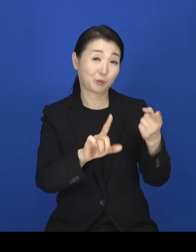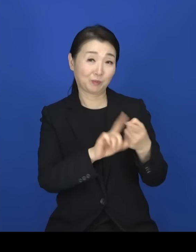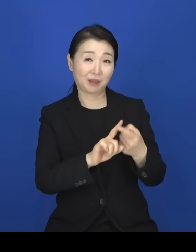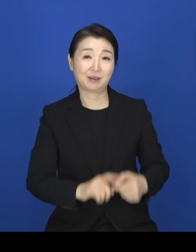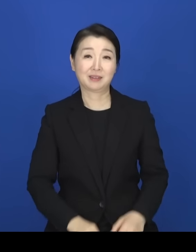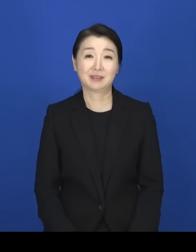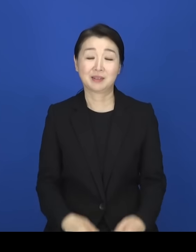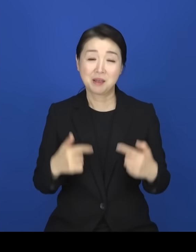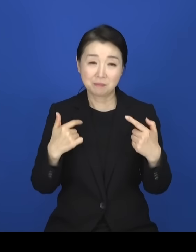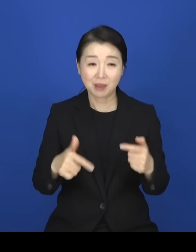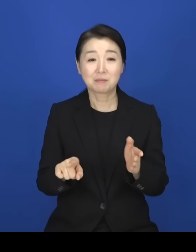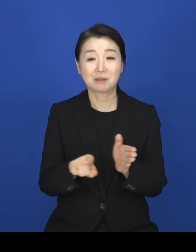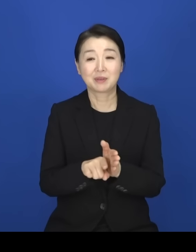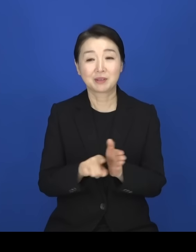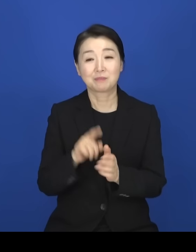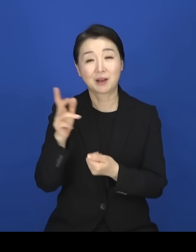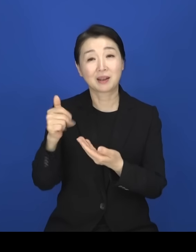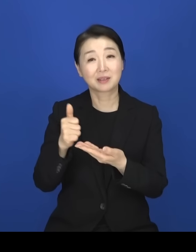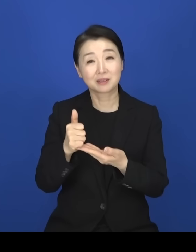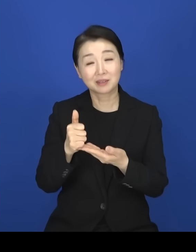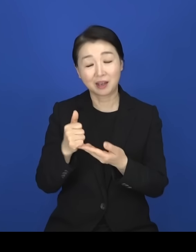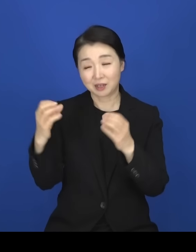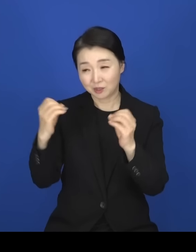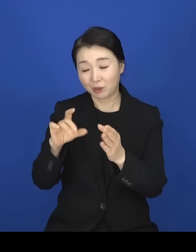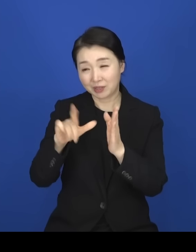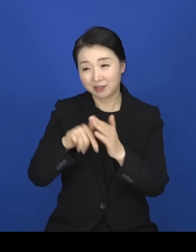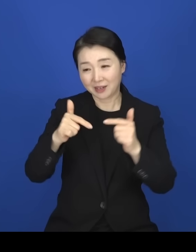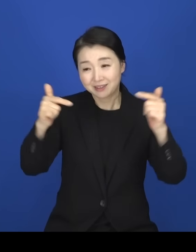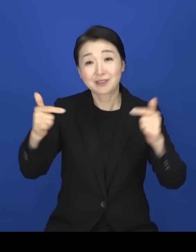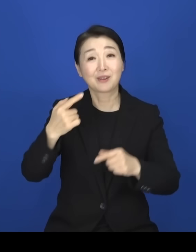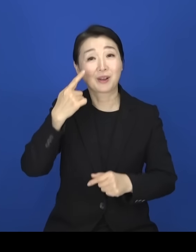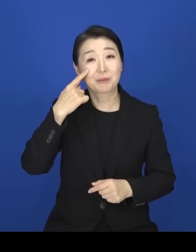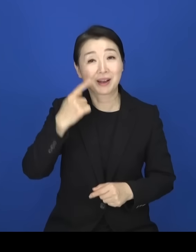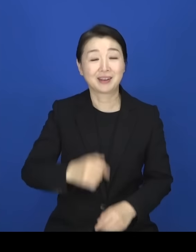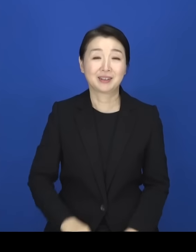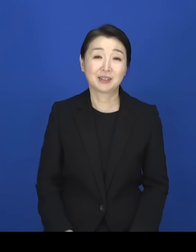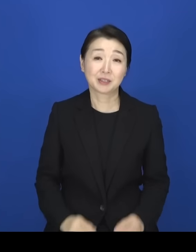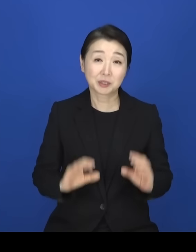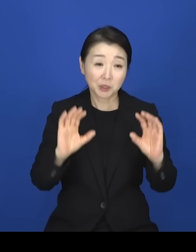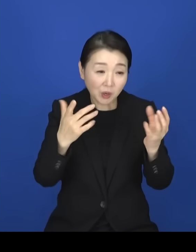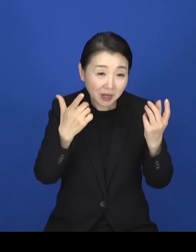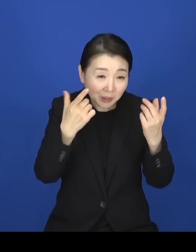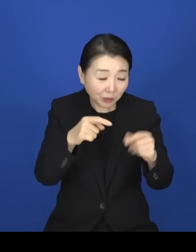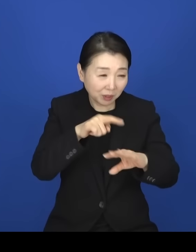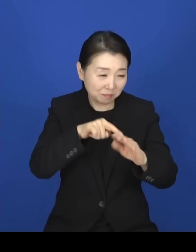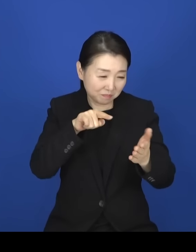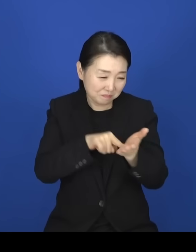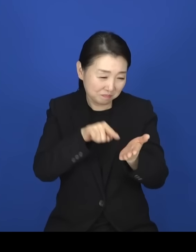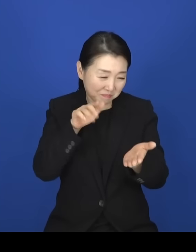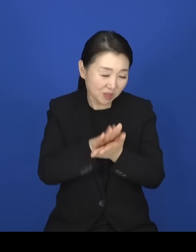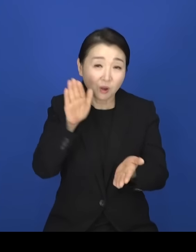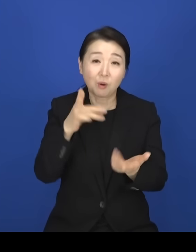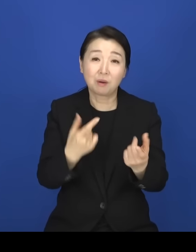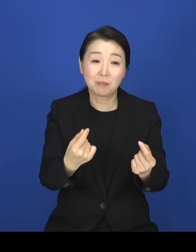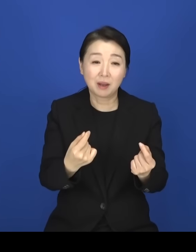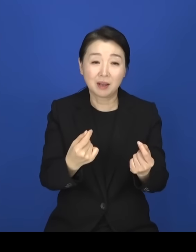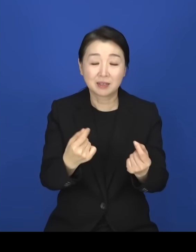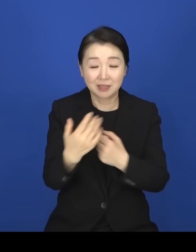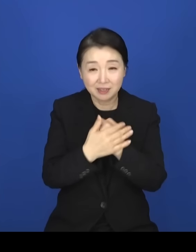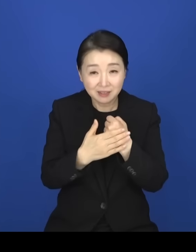네. 매일매일 그 믿음, 하나님과 대화하는 그 시간을 계속 늘려가면서 네. 지금 어린아이와 같은 뜨거운 믿음이 생겼을 때 이 잡은